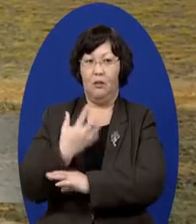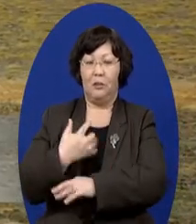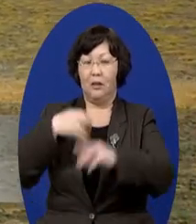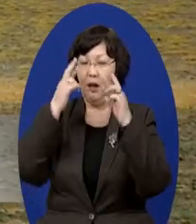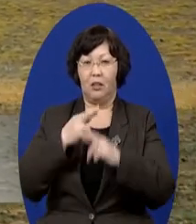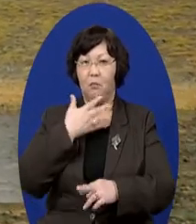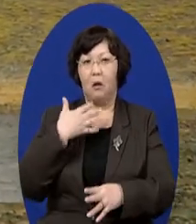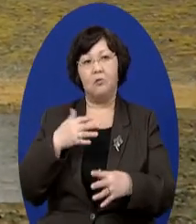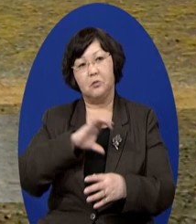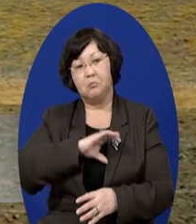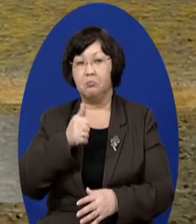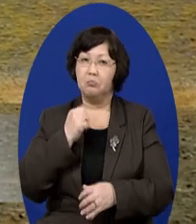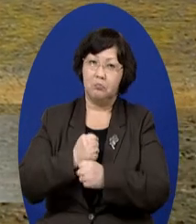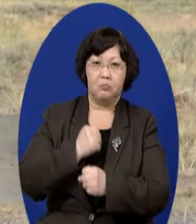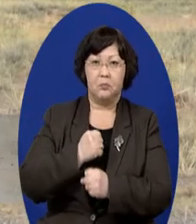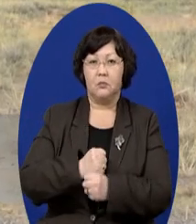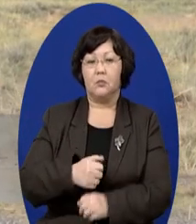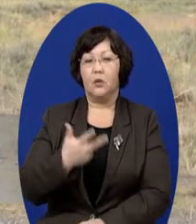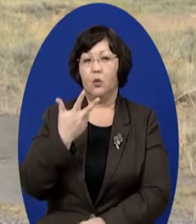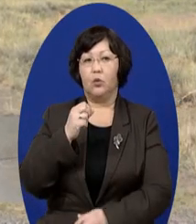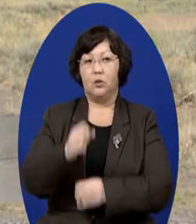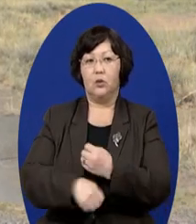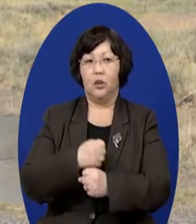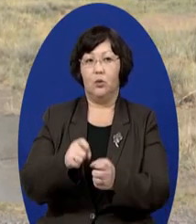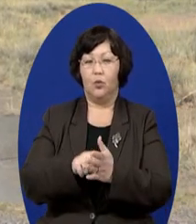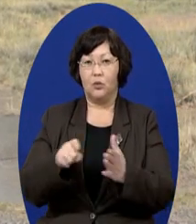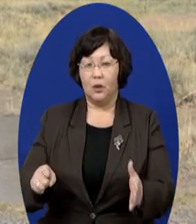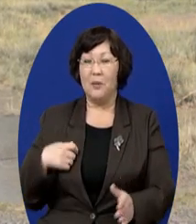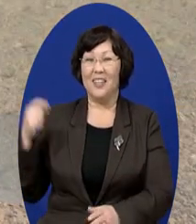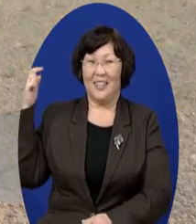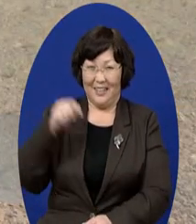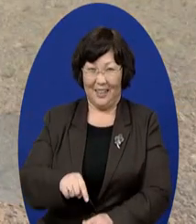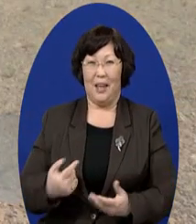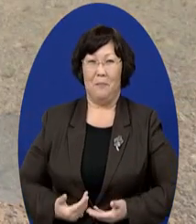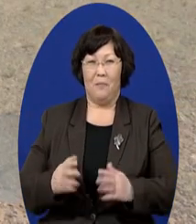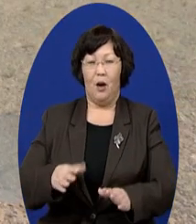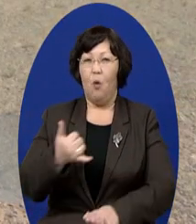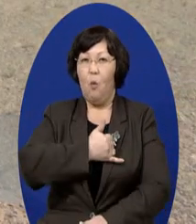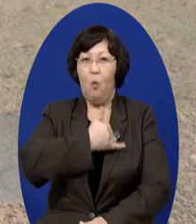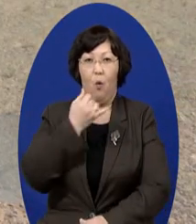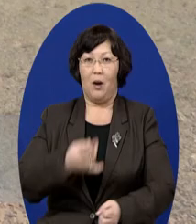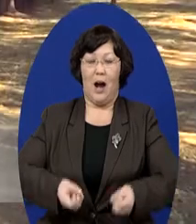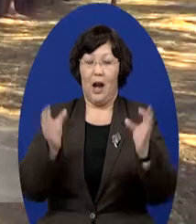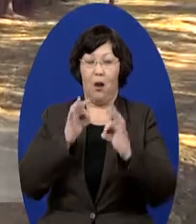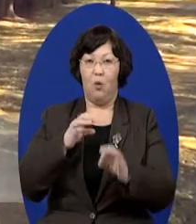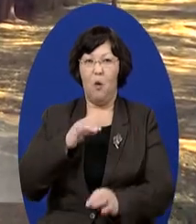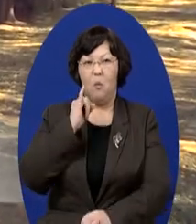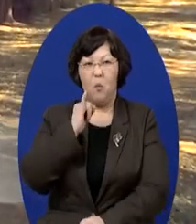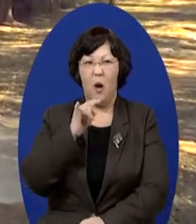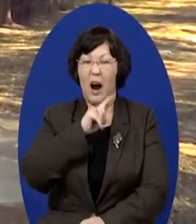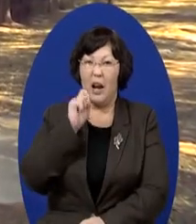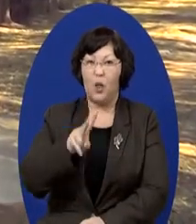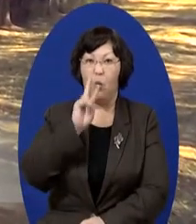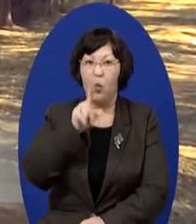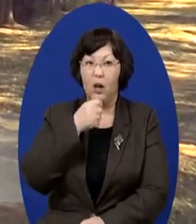Энд чирээд одоо 30 жил уур хөрсөнгөө. Хараал хэлсэнгөө. Ингээд одоо